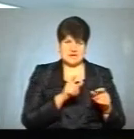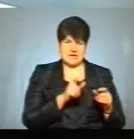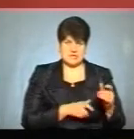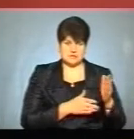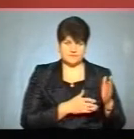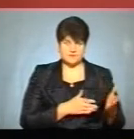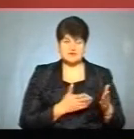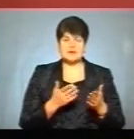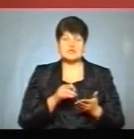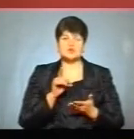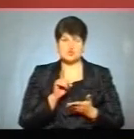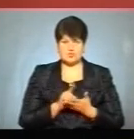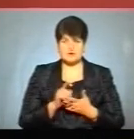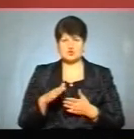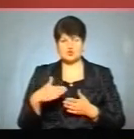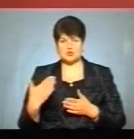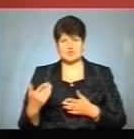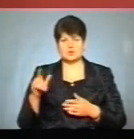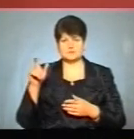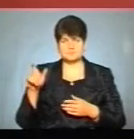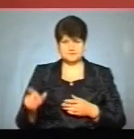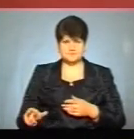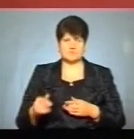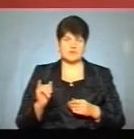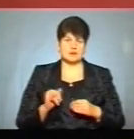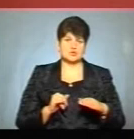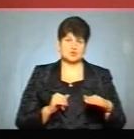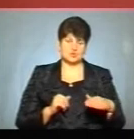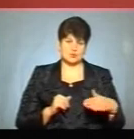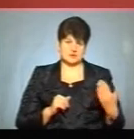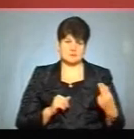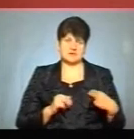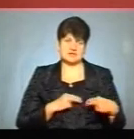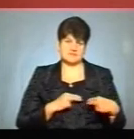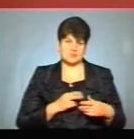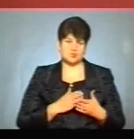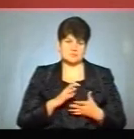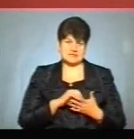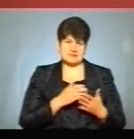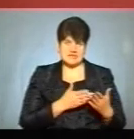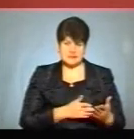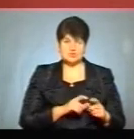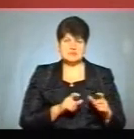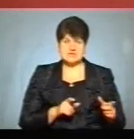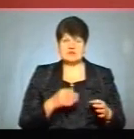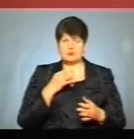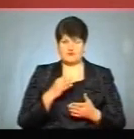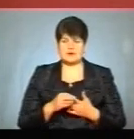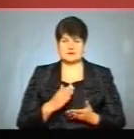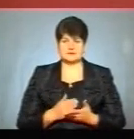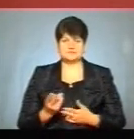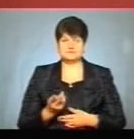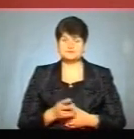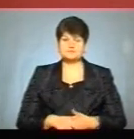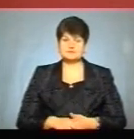певні зобов'язання як зі сторони безробітного, так і зі сторони працівника служби зайнятості. І також певна відповідальність. А